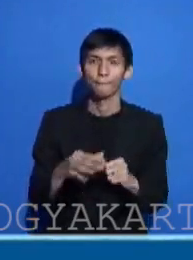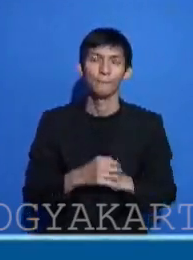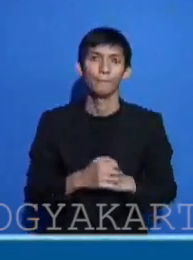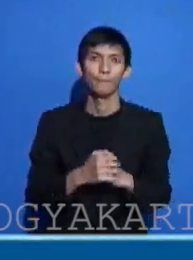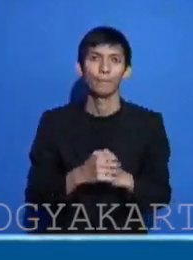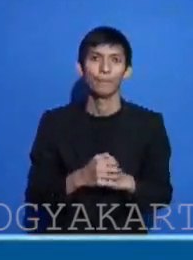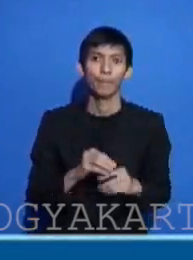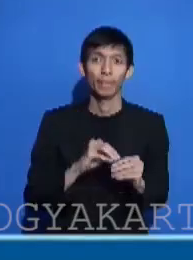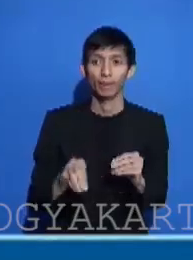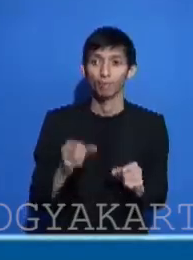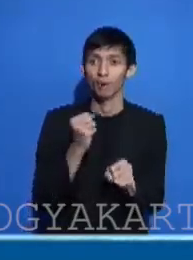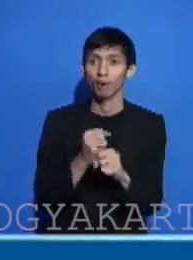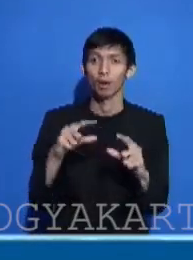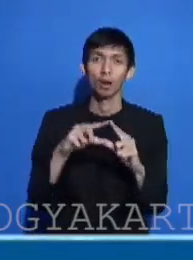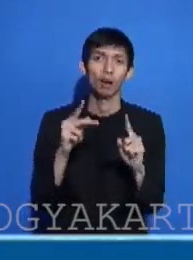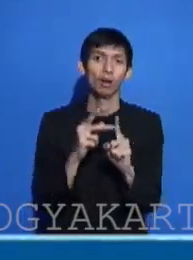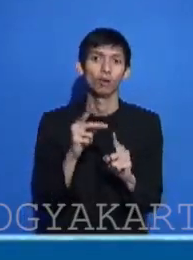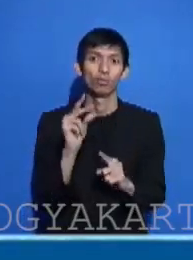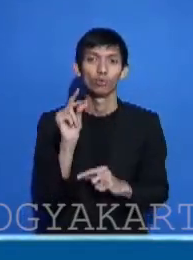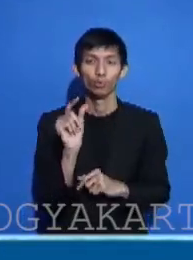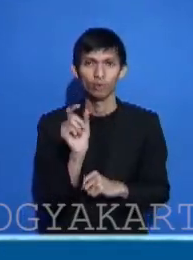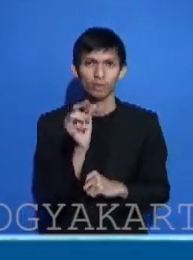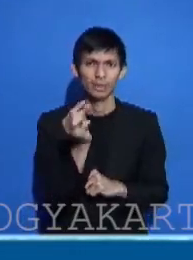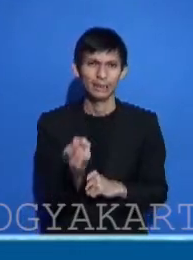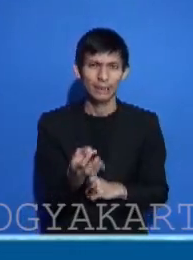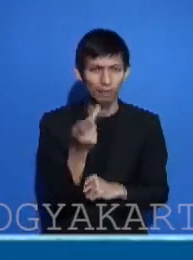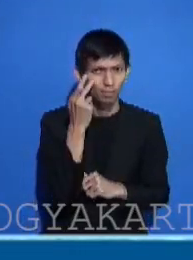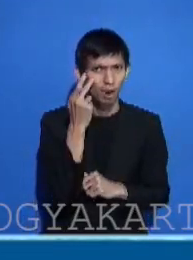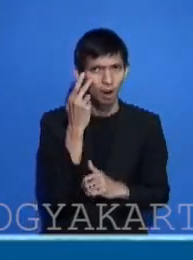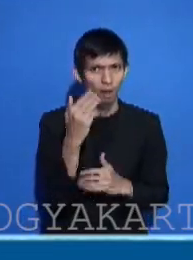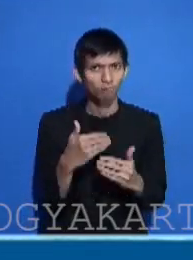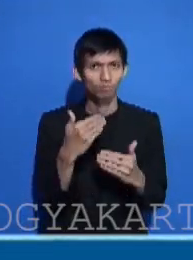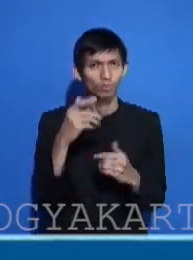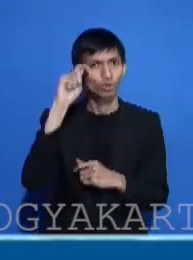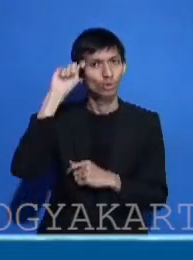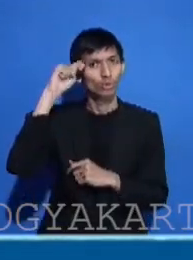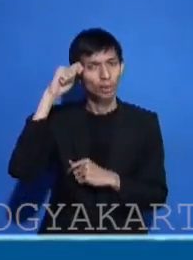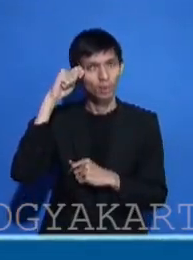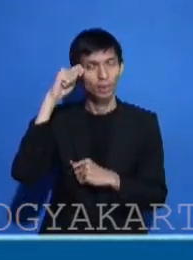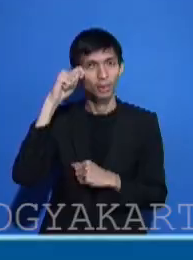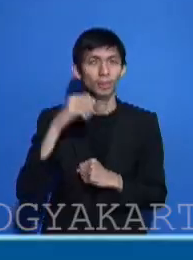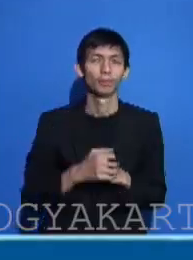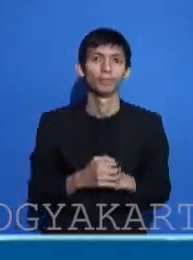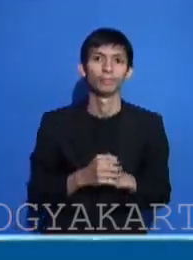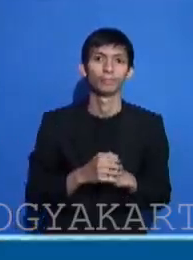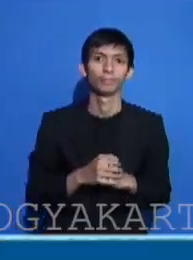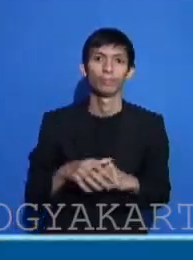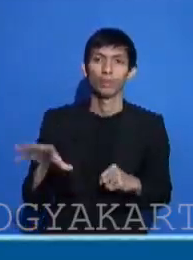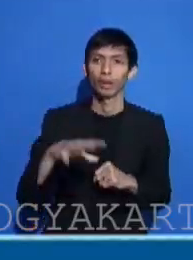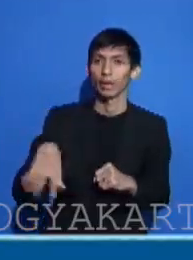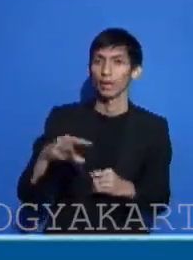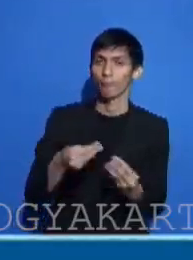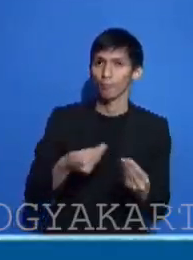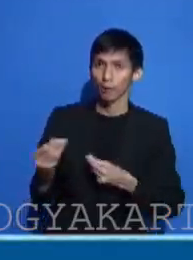menanam gaharu meniko kalebet gampil mboten betahken pangrimata Ning Kang mirumkan Engkang nirugan usaha